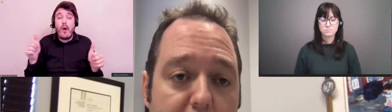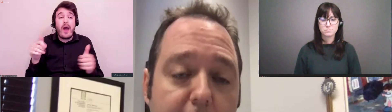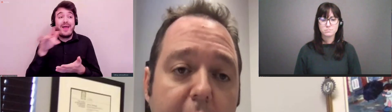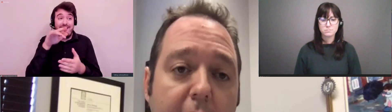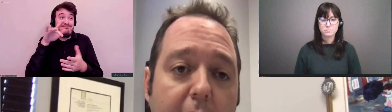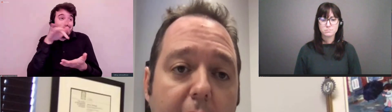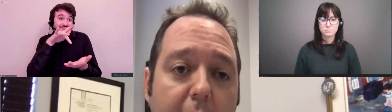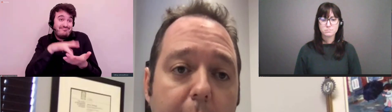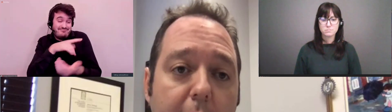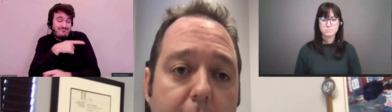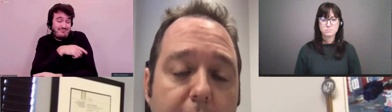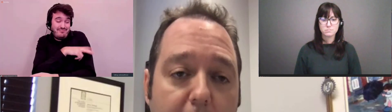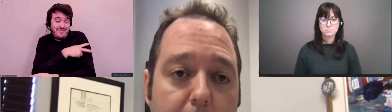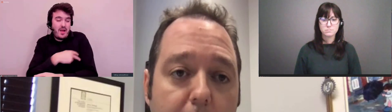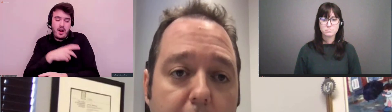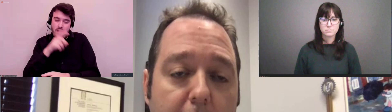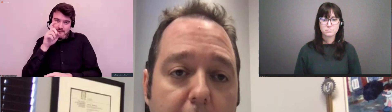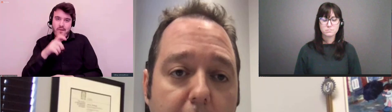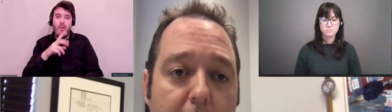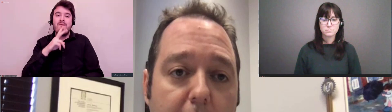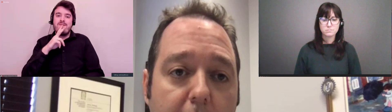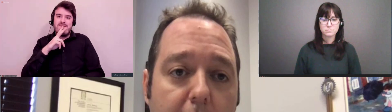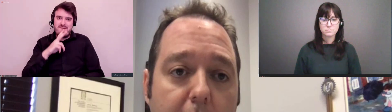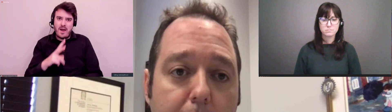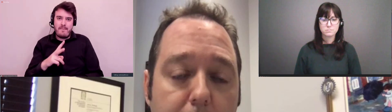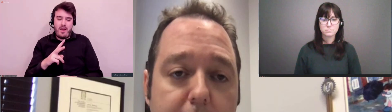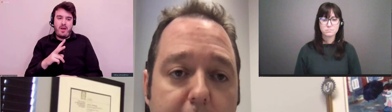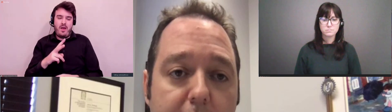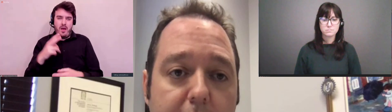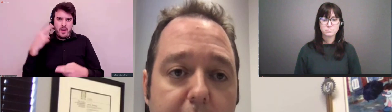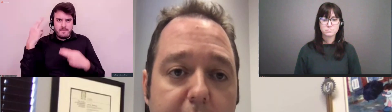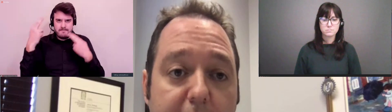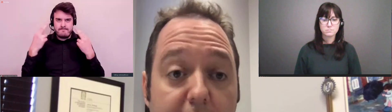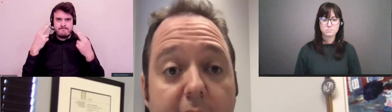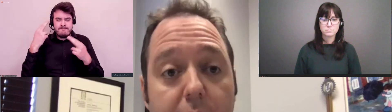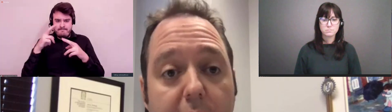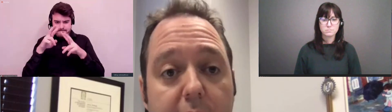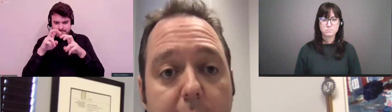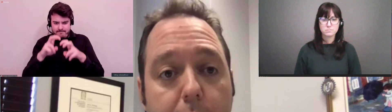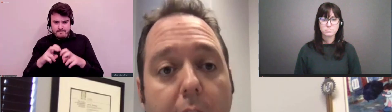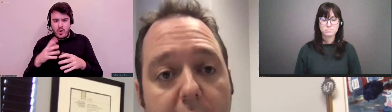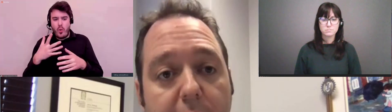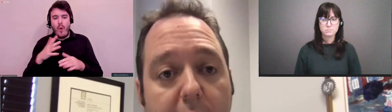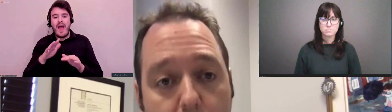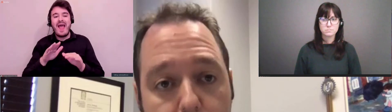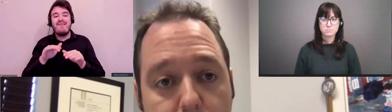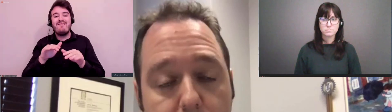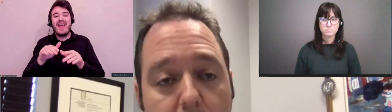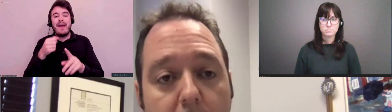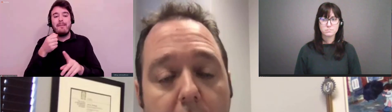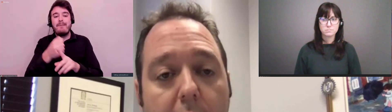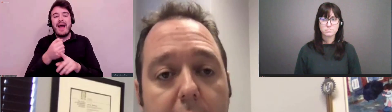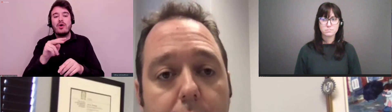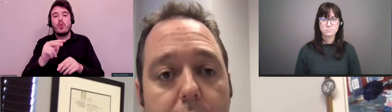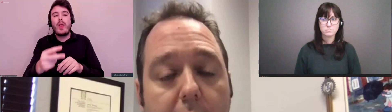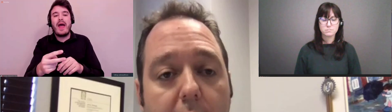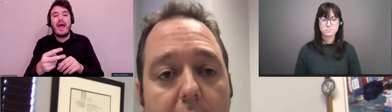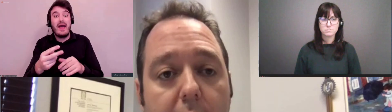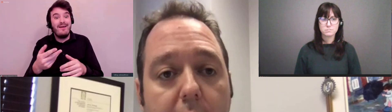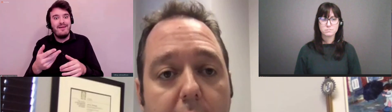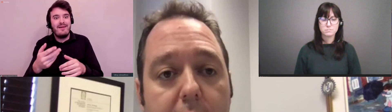hospitalier, il faut vraiment penser des effets secondaires qui peuvent arriver à cause.